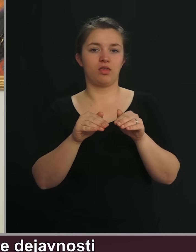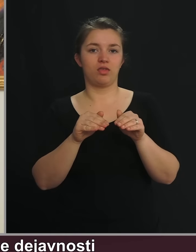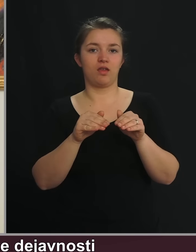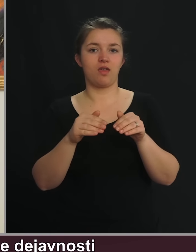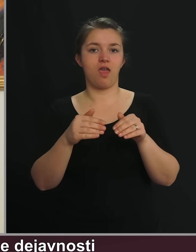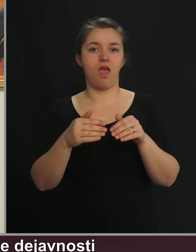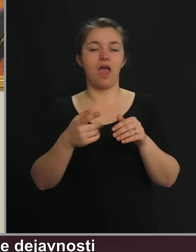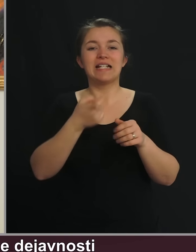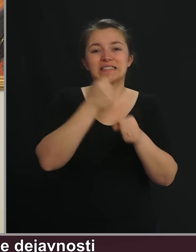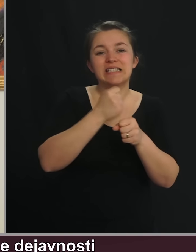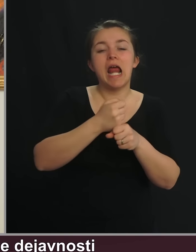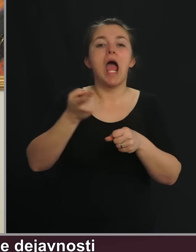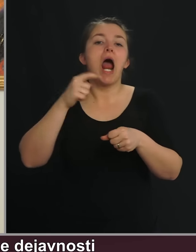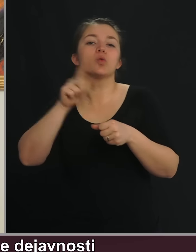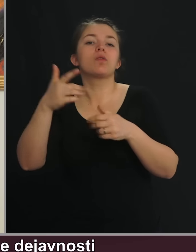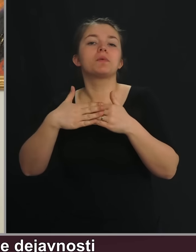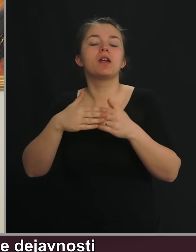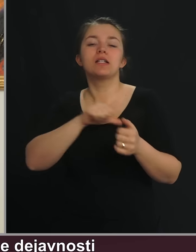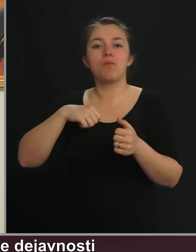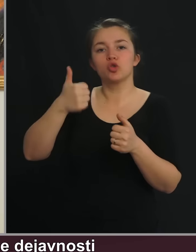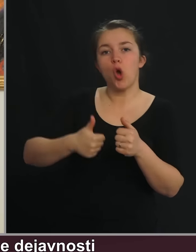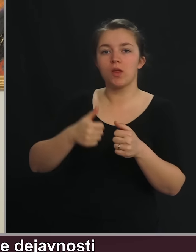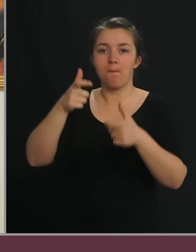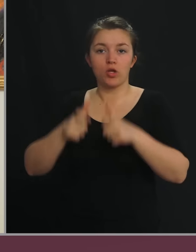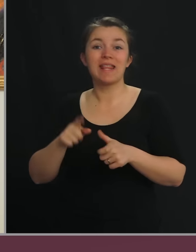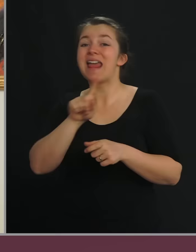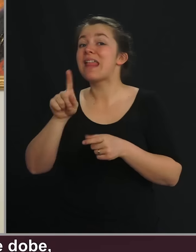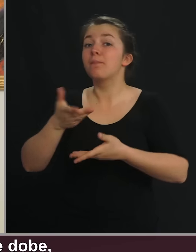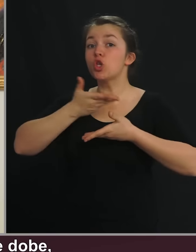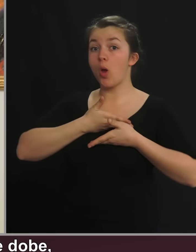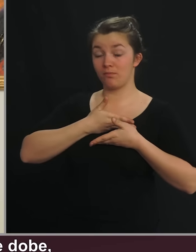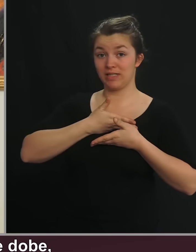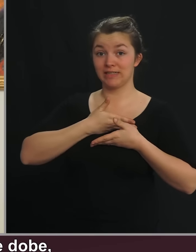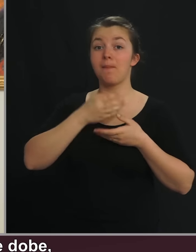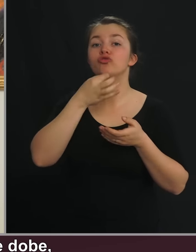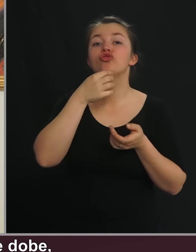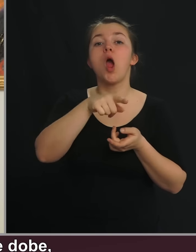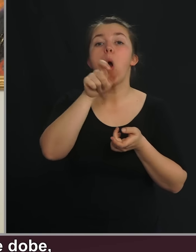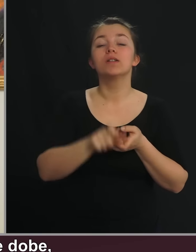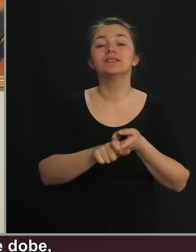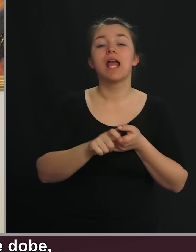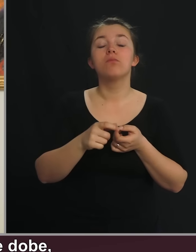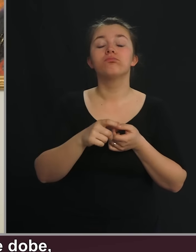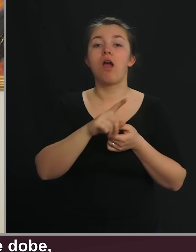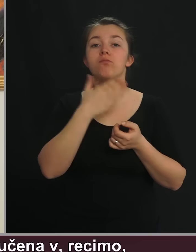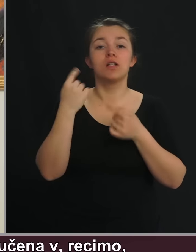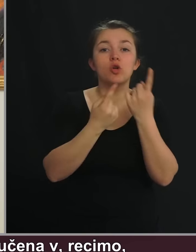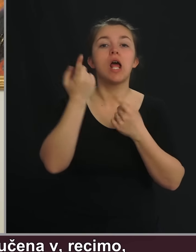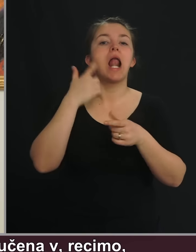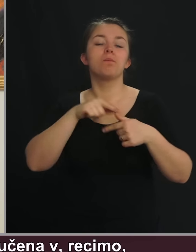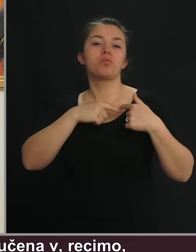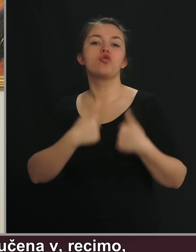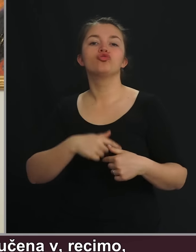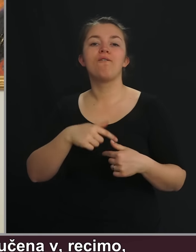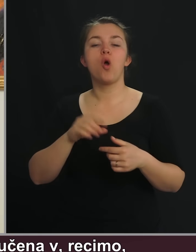recimo upravljanje samostojne dejavnosti ali popravljanje dejavnosti. Ne pridobi se pa prištete dobe, ukolikor je oseba brezposelna oziroma